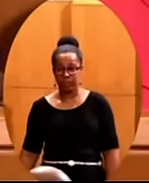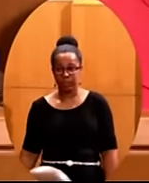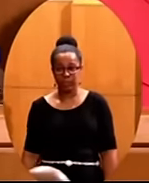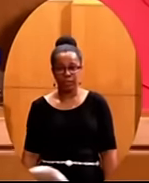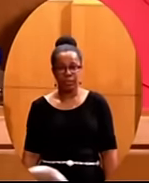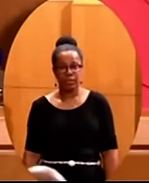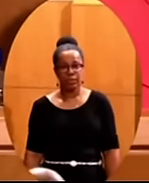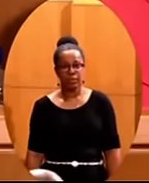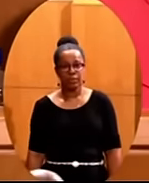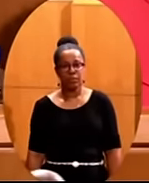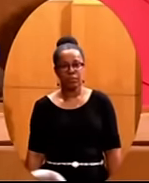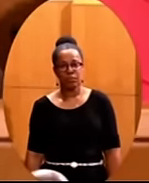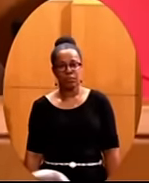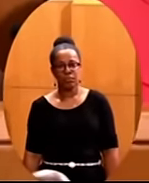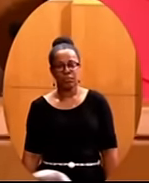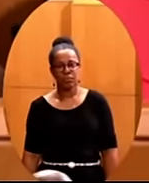soumission